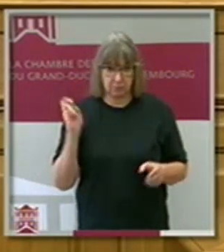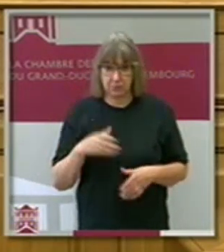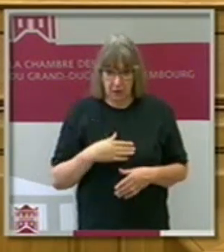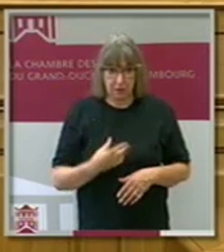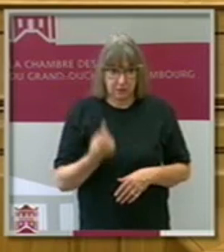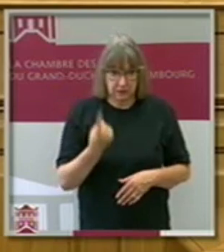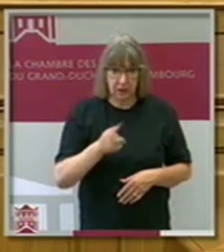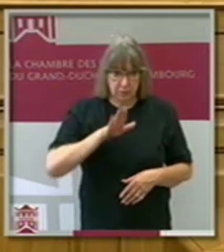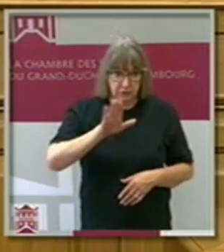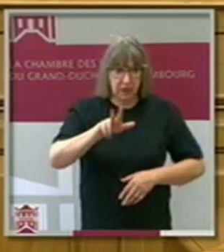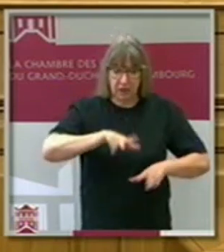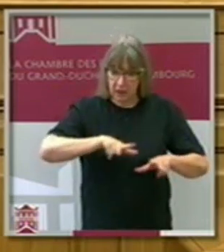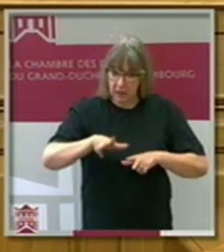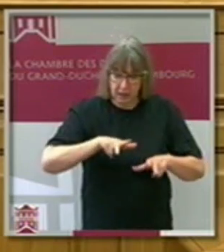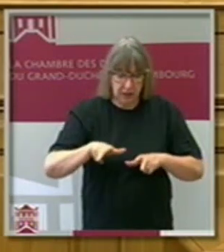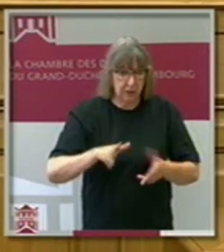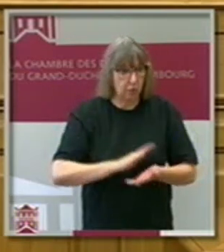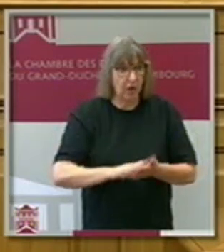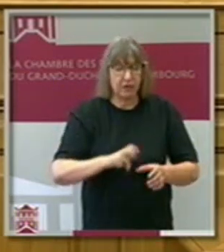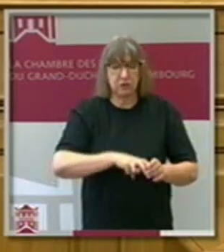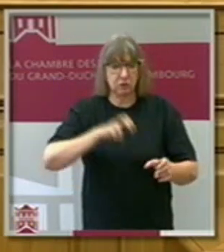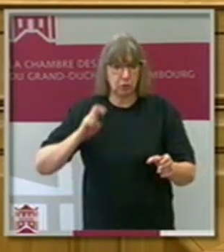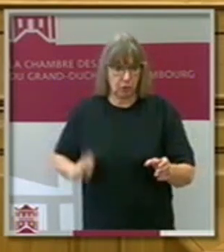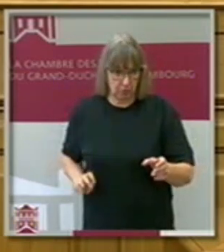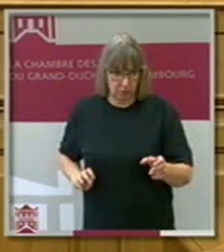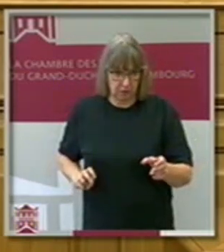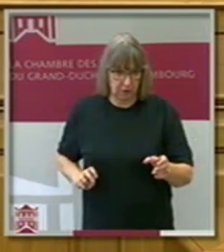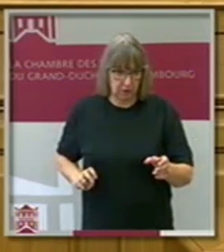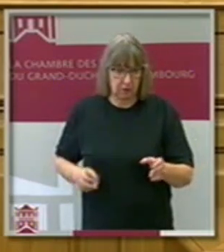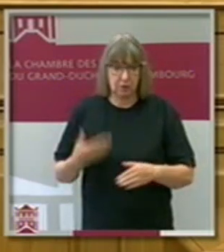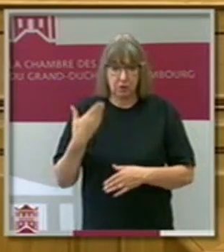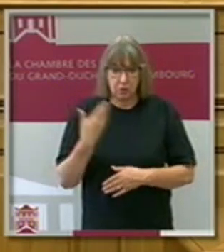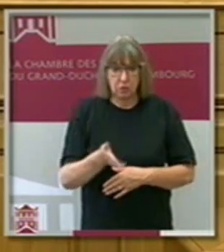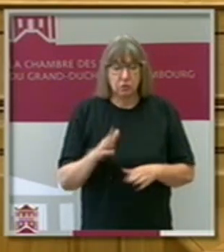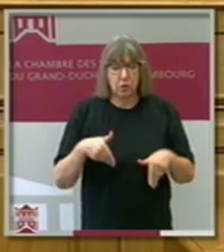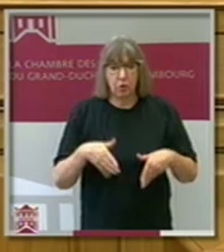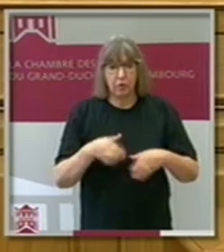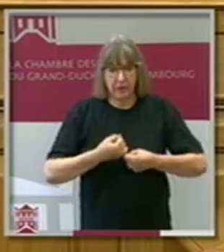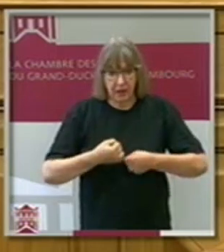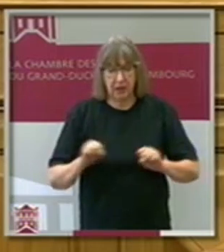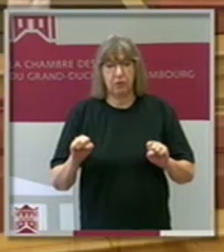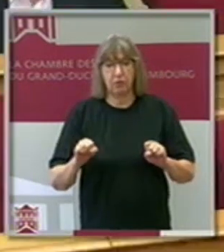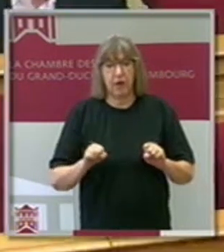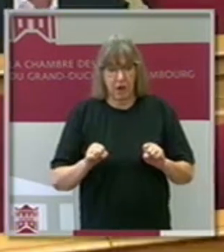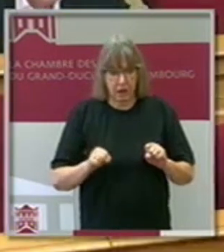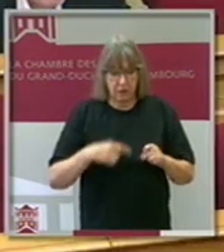demissionieren, an den Weg freimachen, für die Neuwahlen. Weil nach, ja, wir